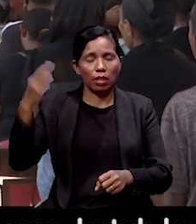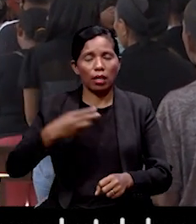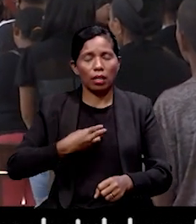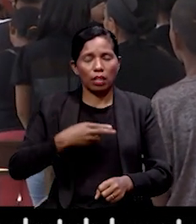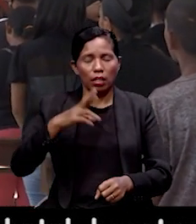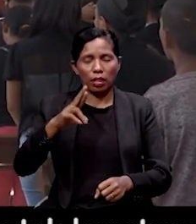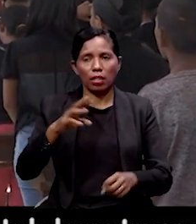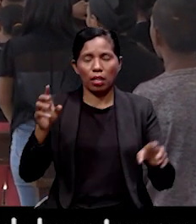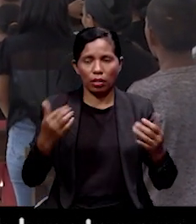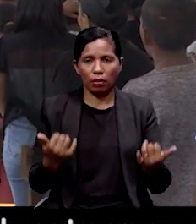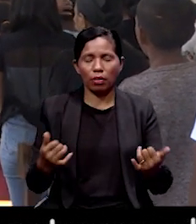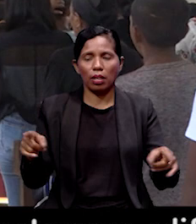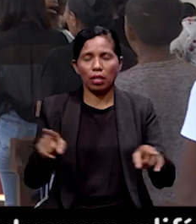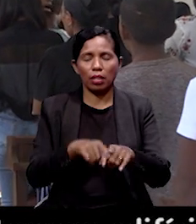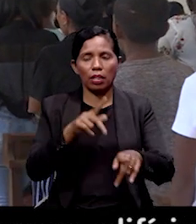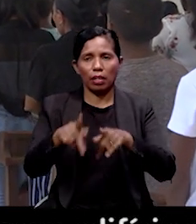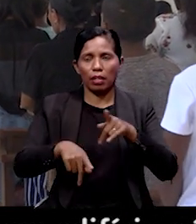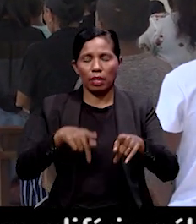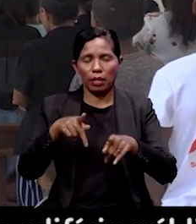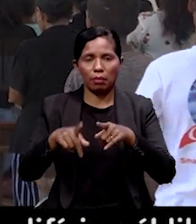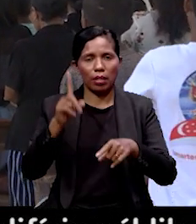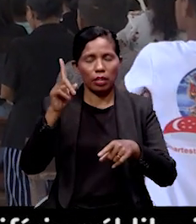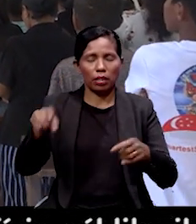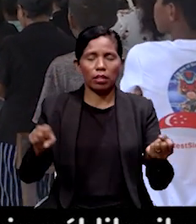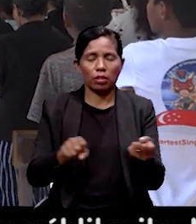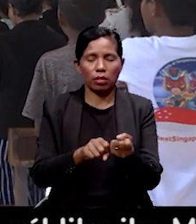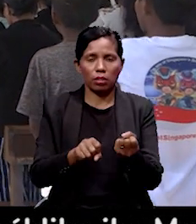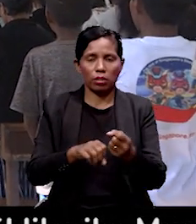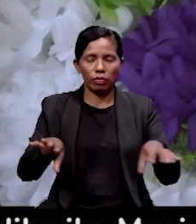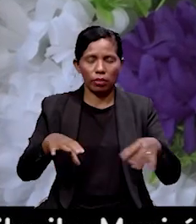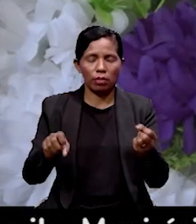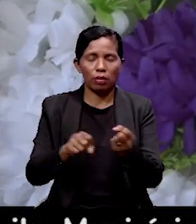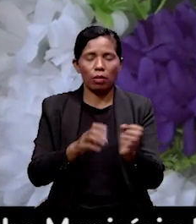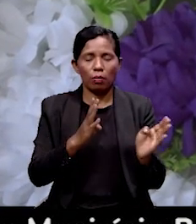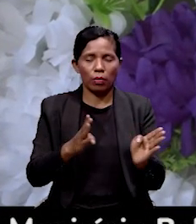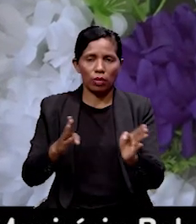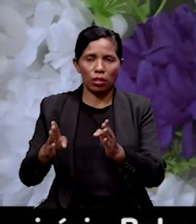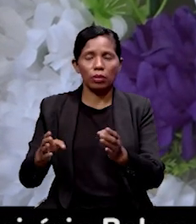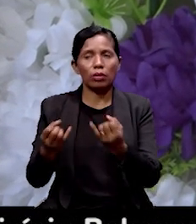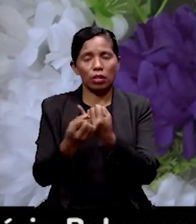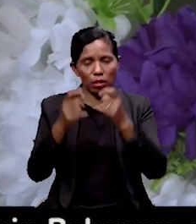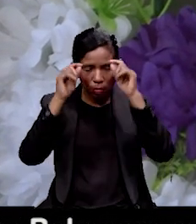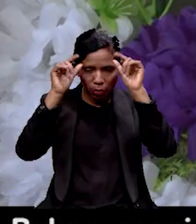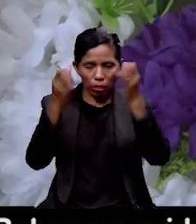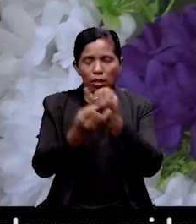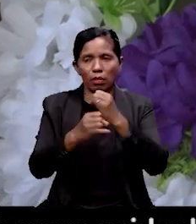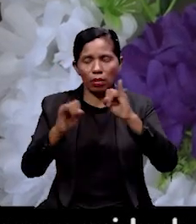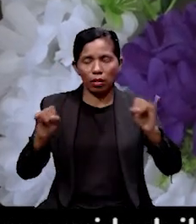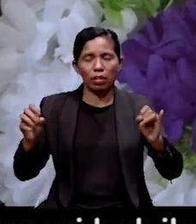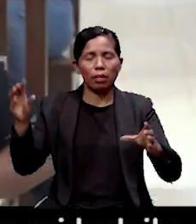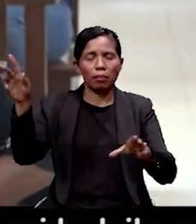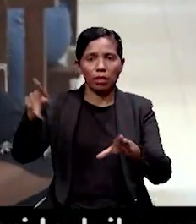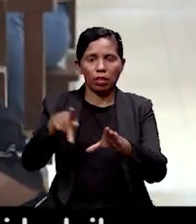Alendene saudoso mos hanesan ema ida nebe kontribui makas ba iha prosesu luta to Timor ukunan lihusi involve an